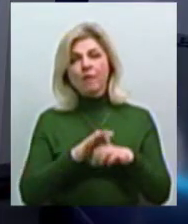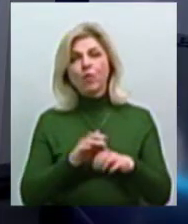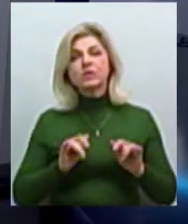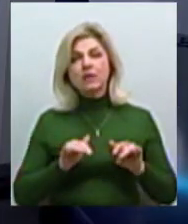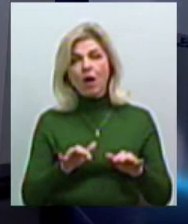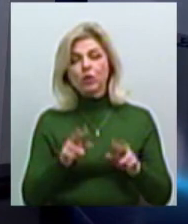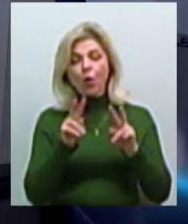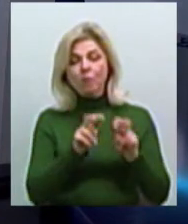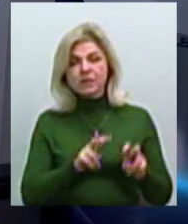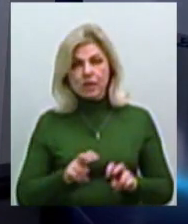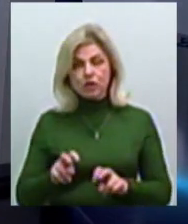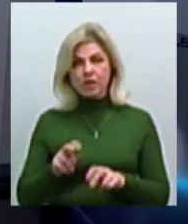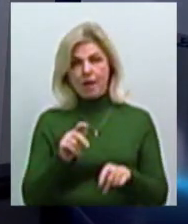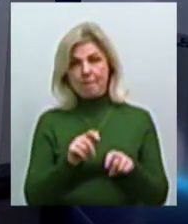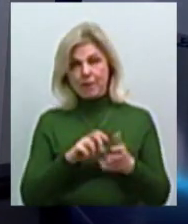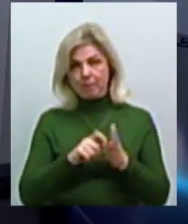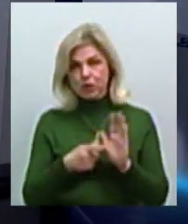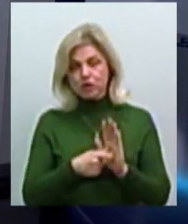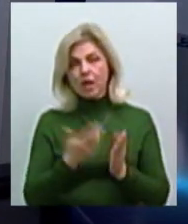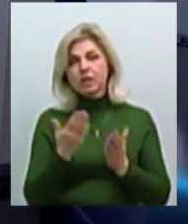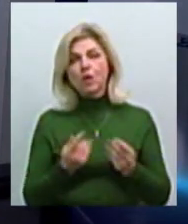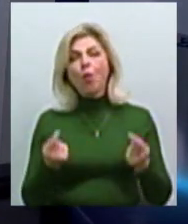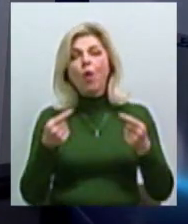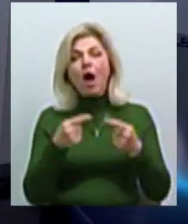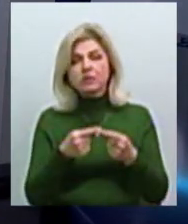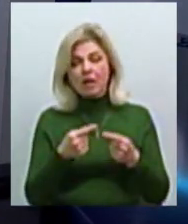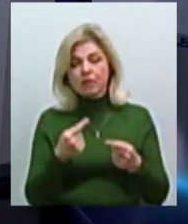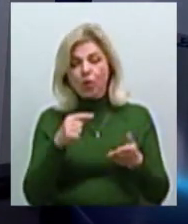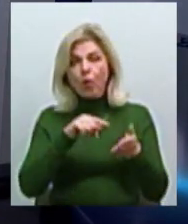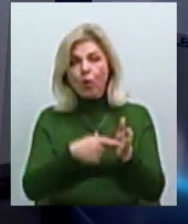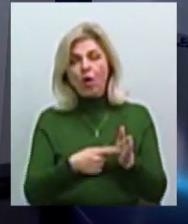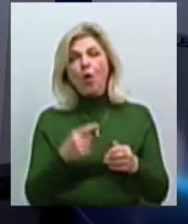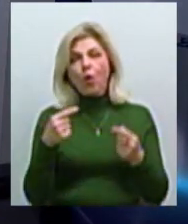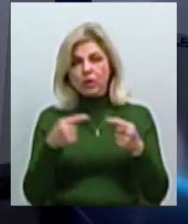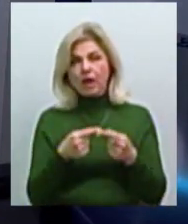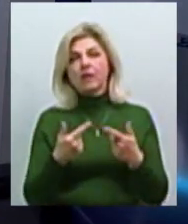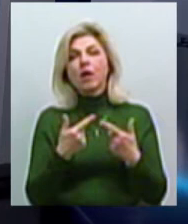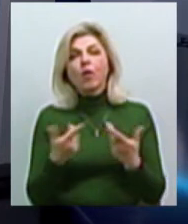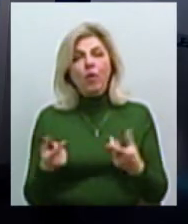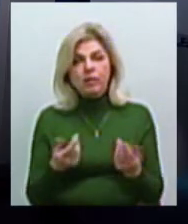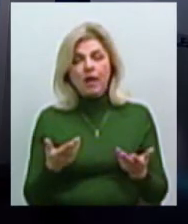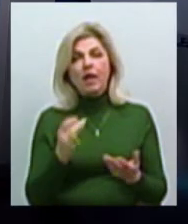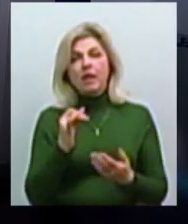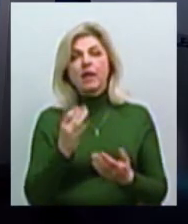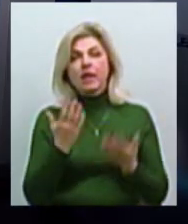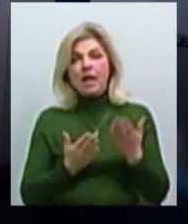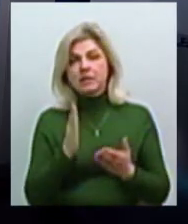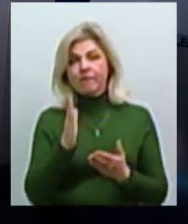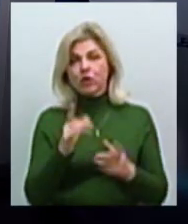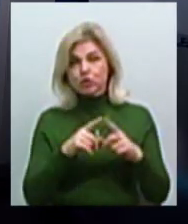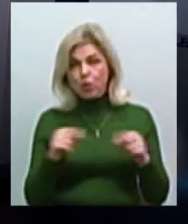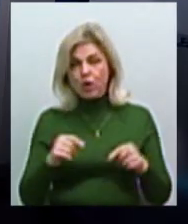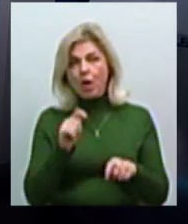з обстеження приміщення, якщо вказано конкретно яке. Якщо ні, як в наших случаях у школах, то перевіряються